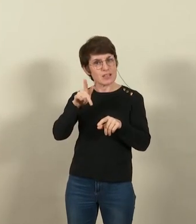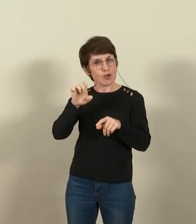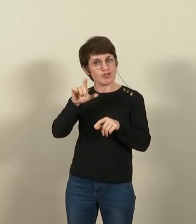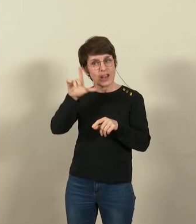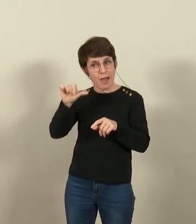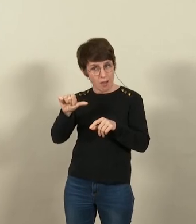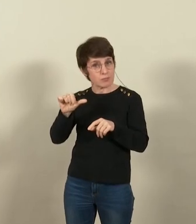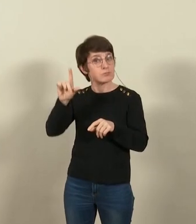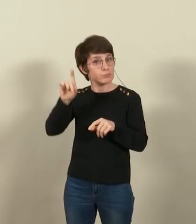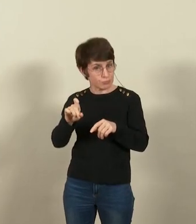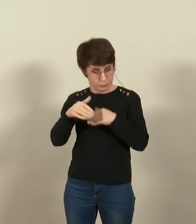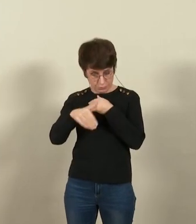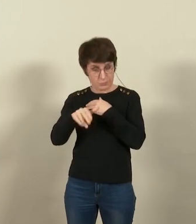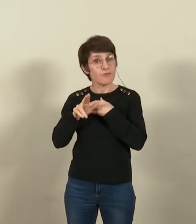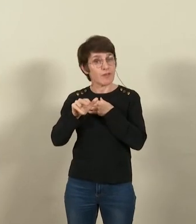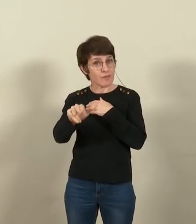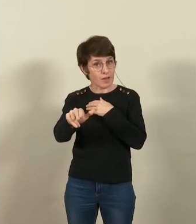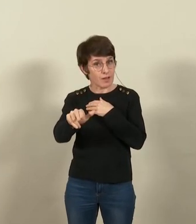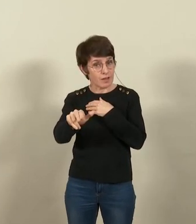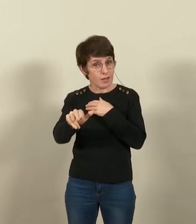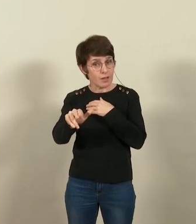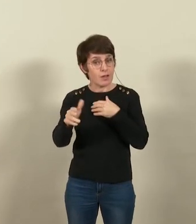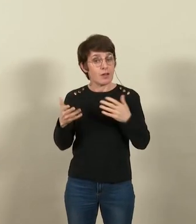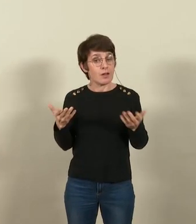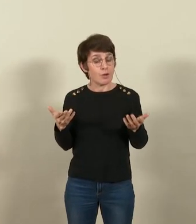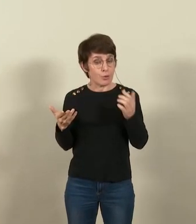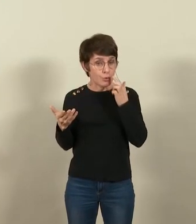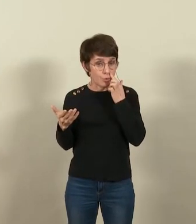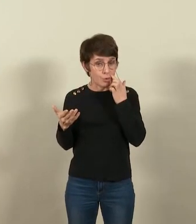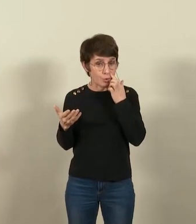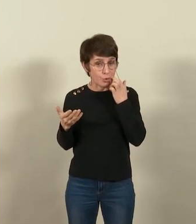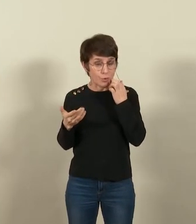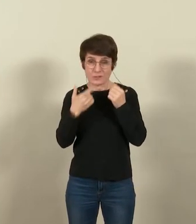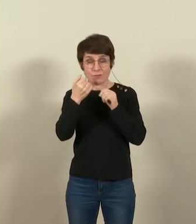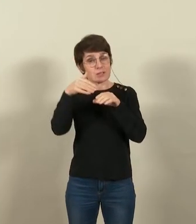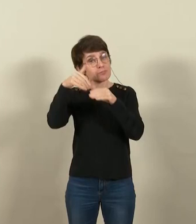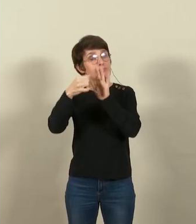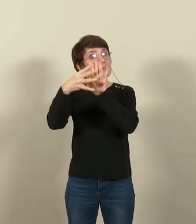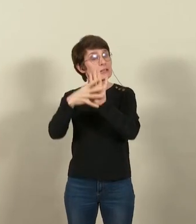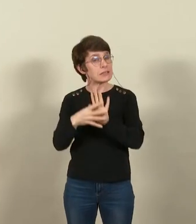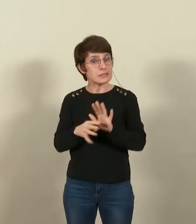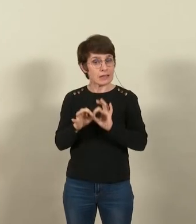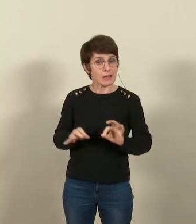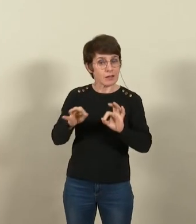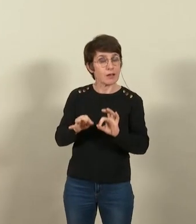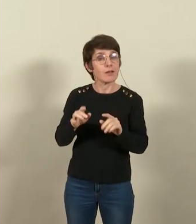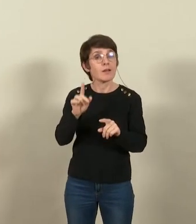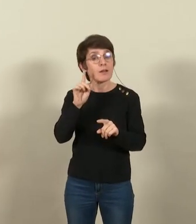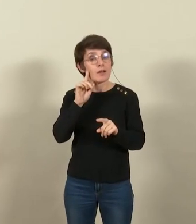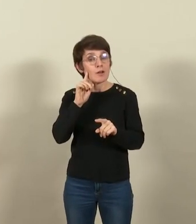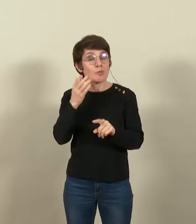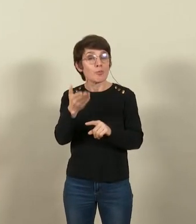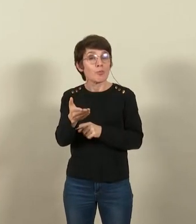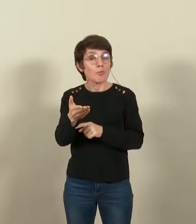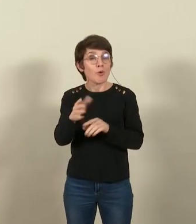commencer où justement on on on critérise pas parce quefin c'est pas on donne pas de subvention en l'occurrence